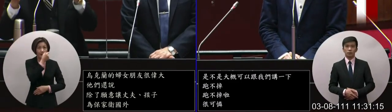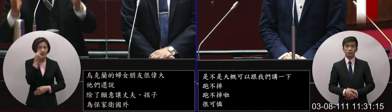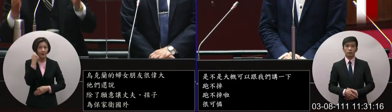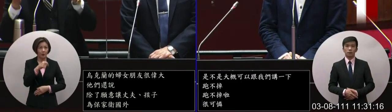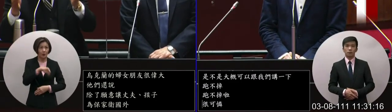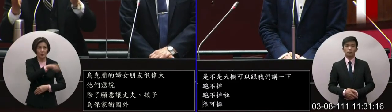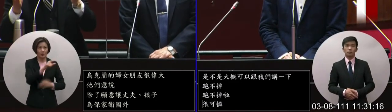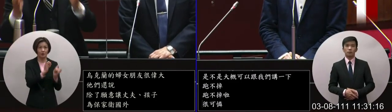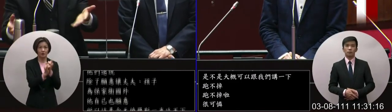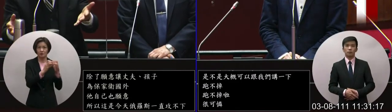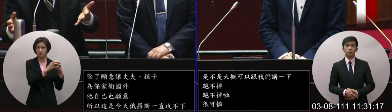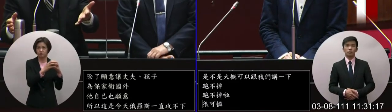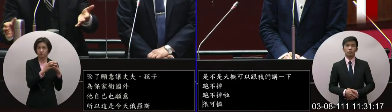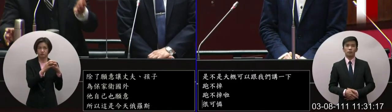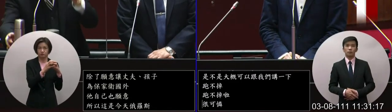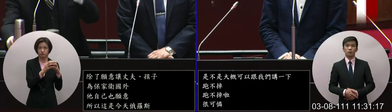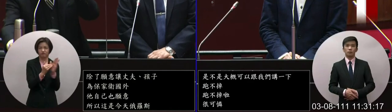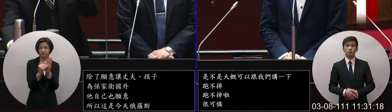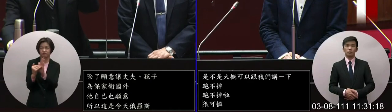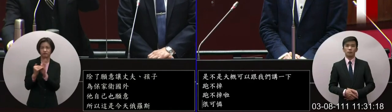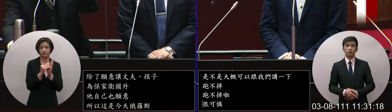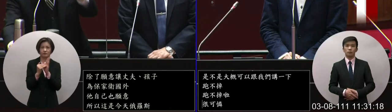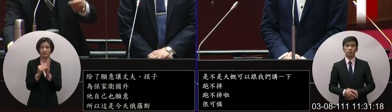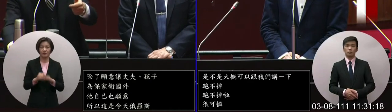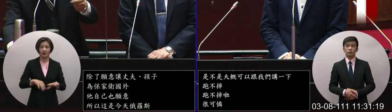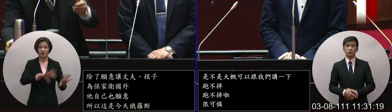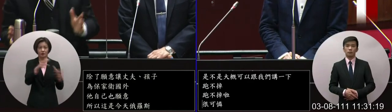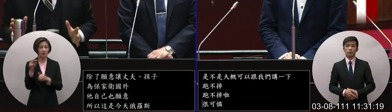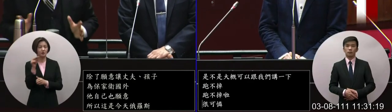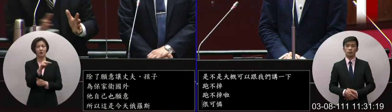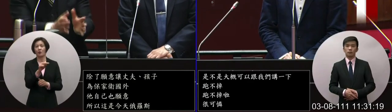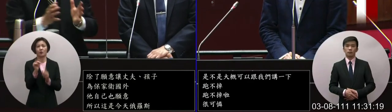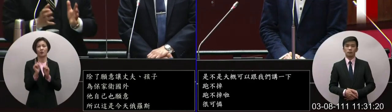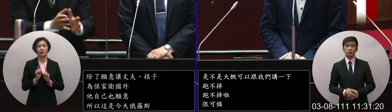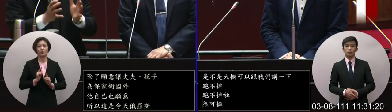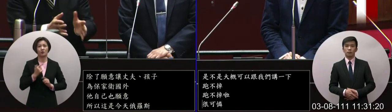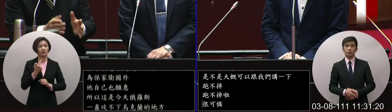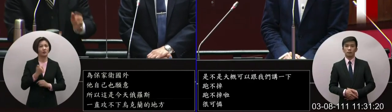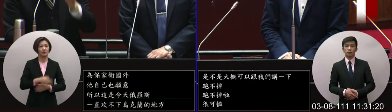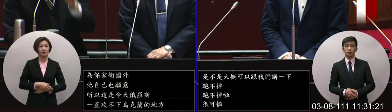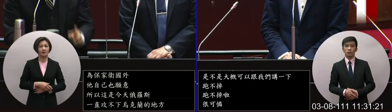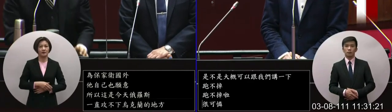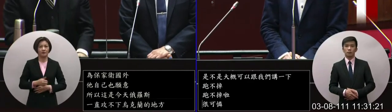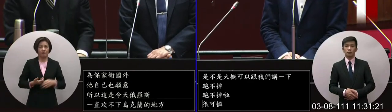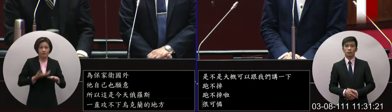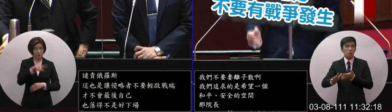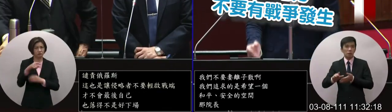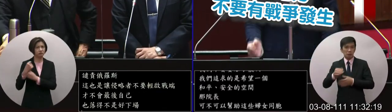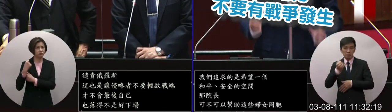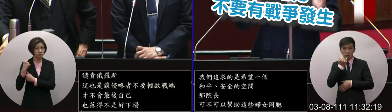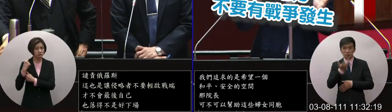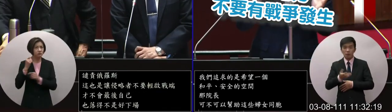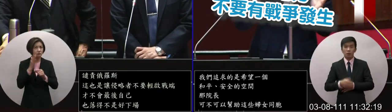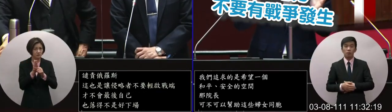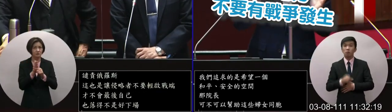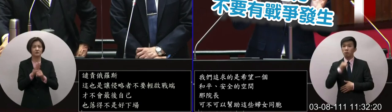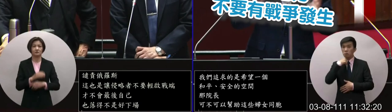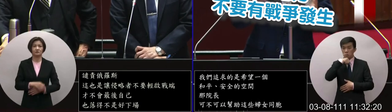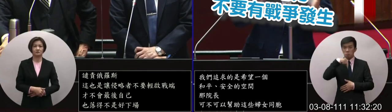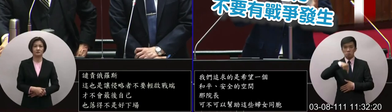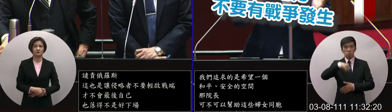种团结抵抗侵略，全世界感动，所以帮助的力量越来越大。 这个地